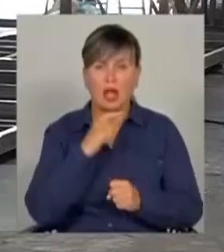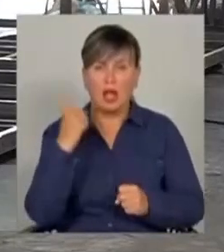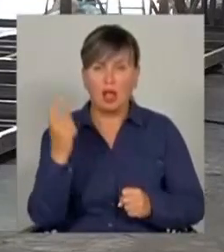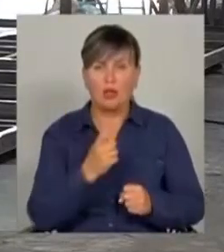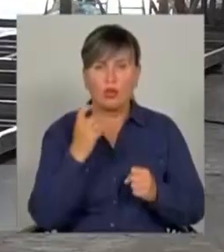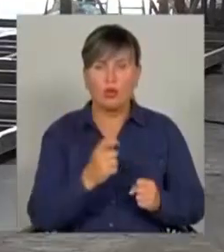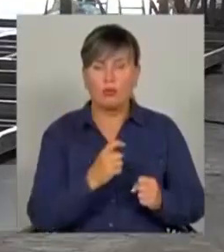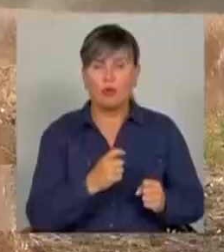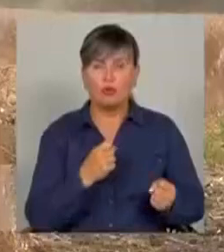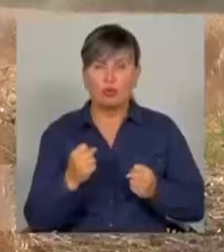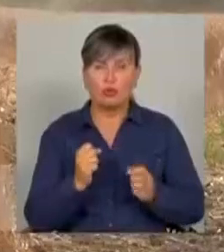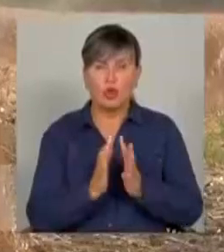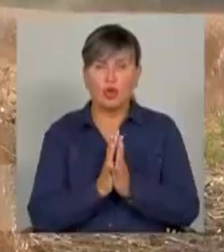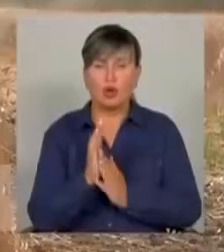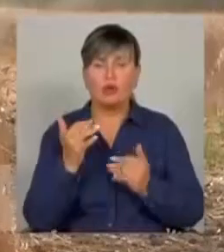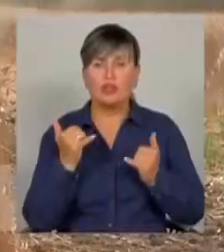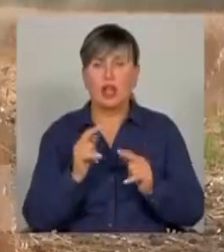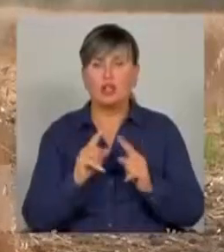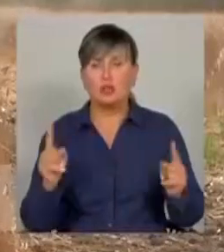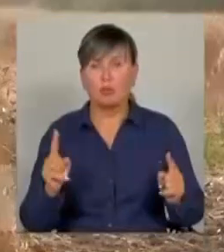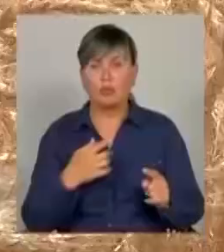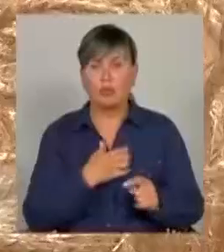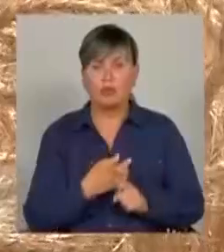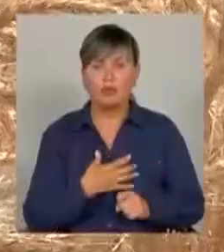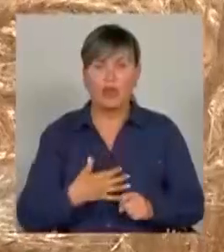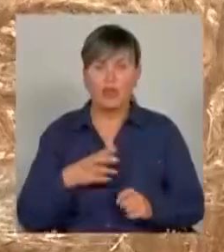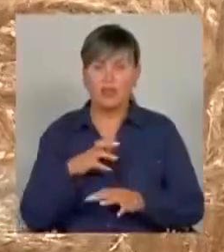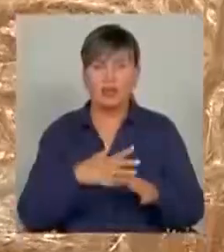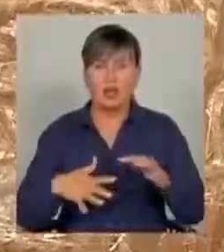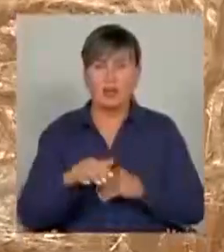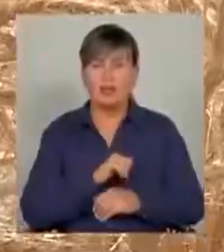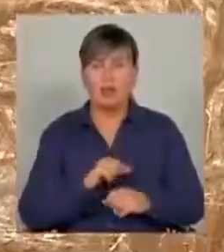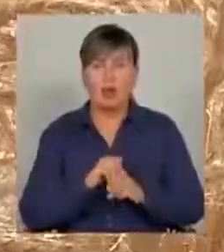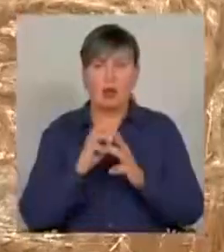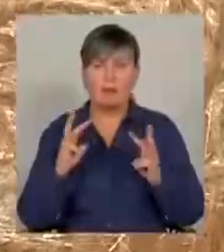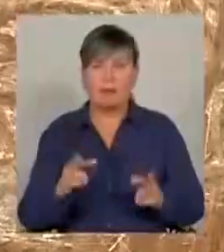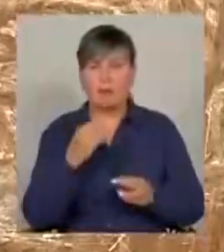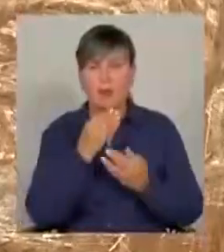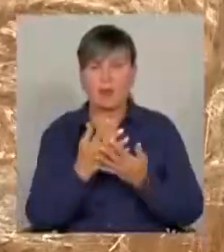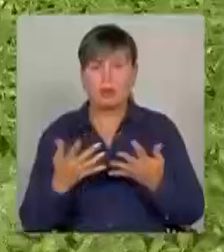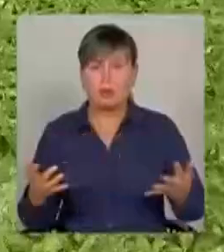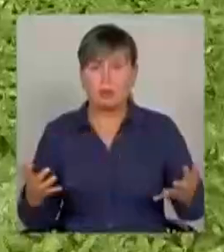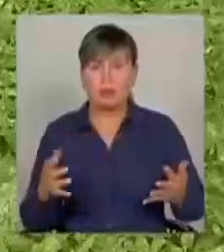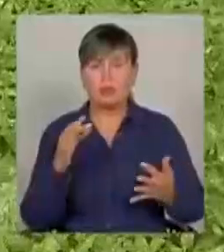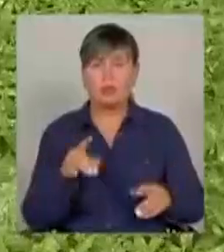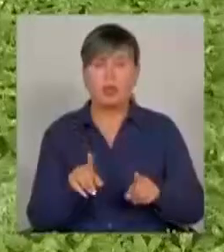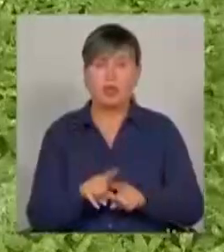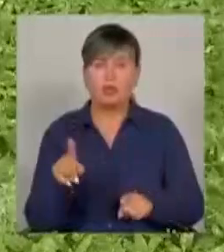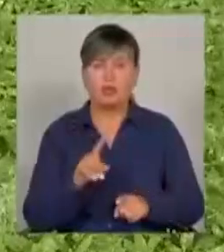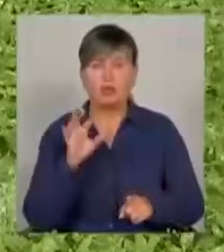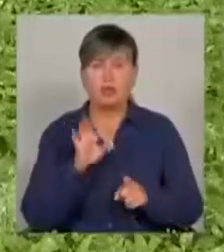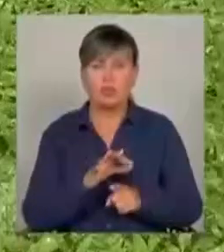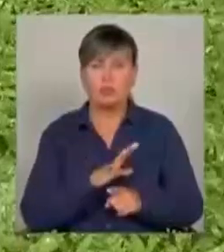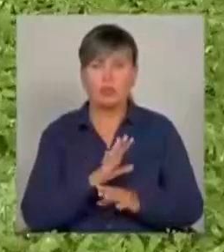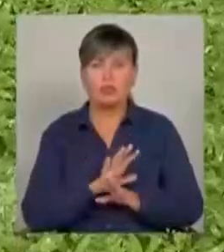траекторию устойчивого роста. Сейчас особенно остро перед страной стоит вопрос самообеспечения продуктами питания. И так, чтобы целью была